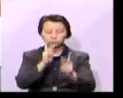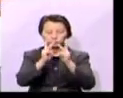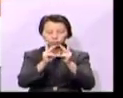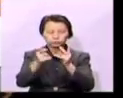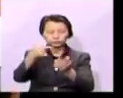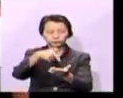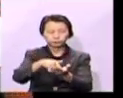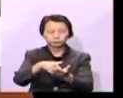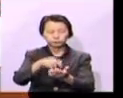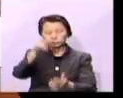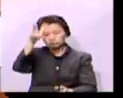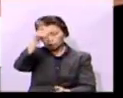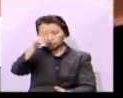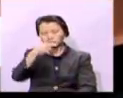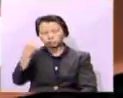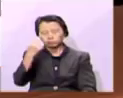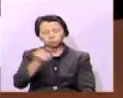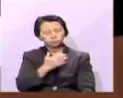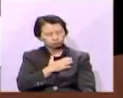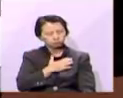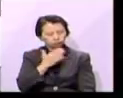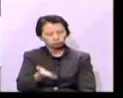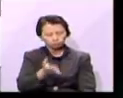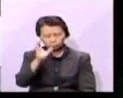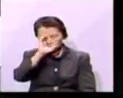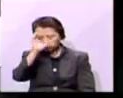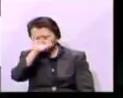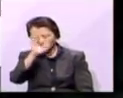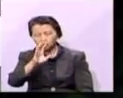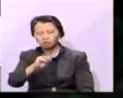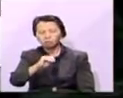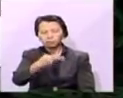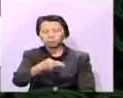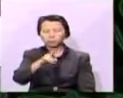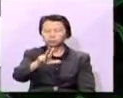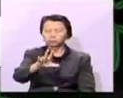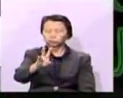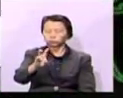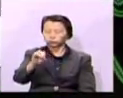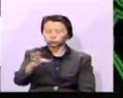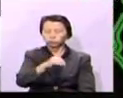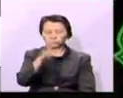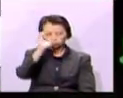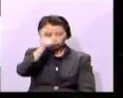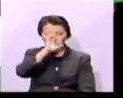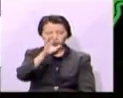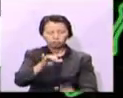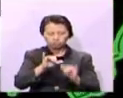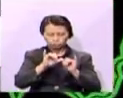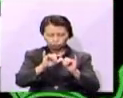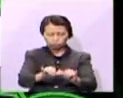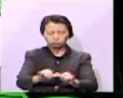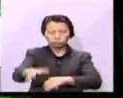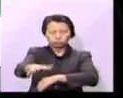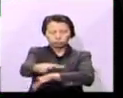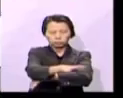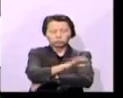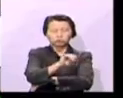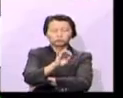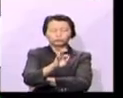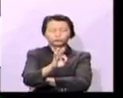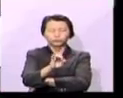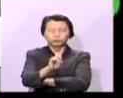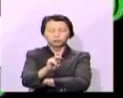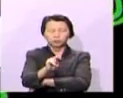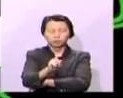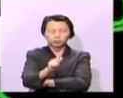Tambah Dato' Sri Liao, kerajaan sentiasa komited dalam misi pencarian MH370 dan pencarian kini diteruskan Ocean Infinity.